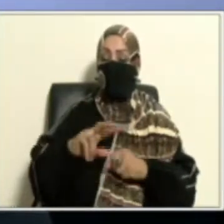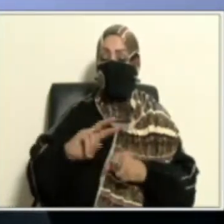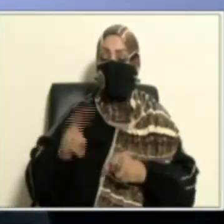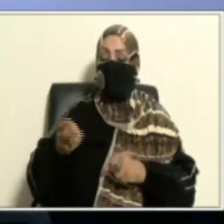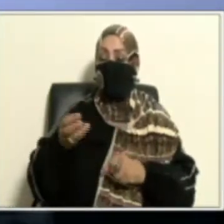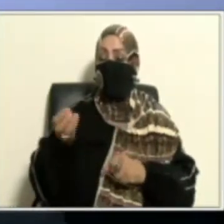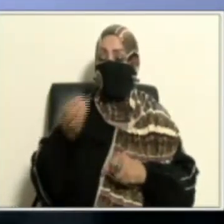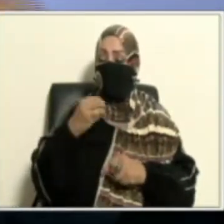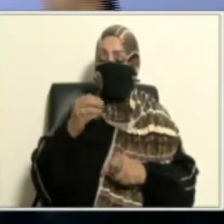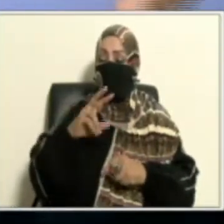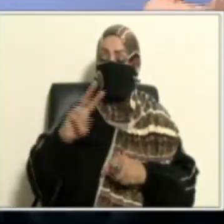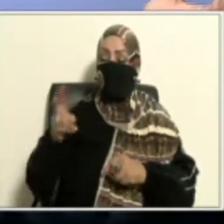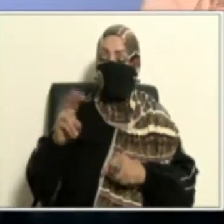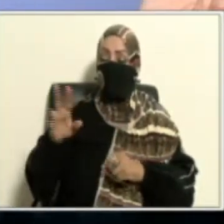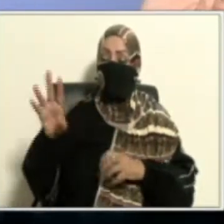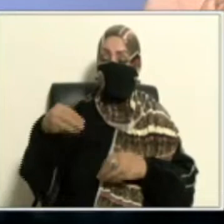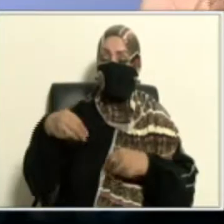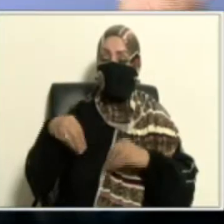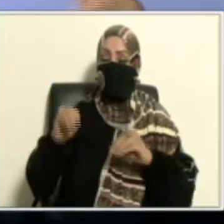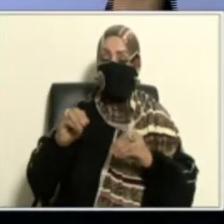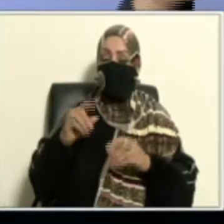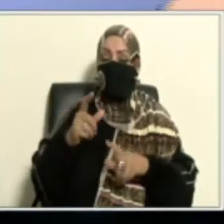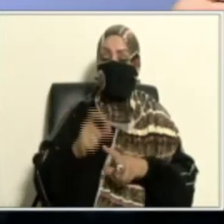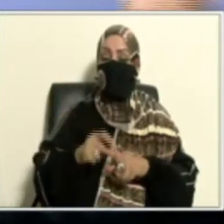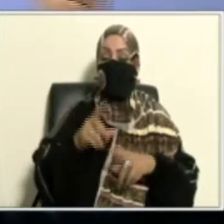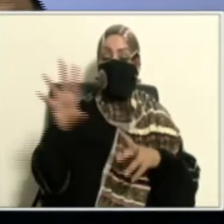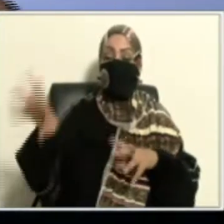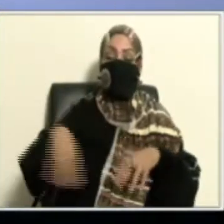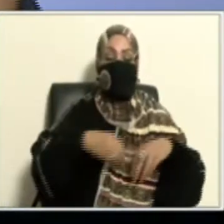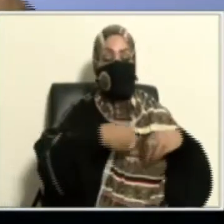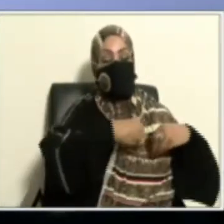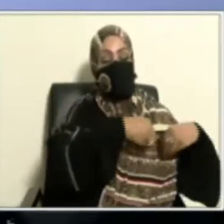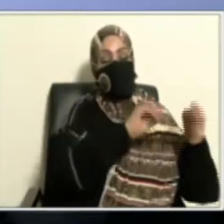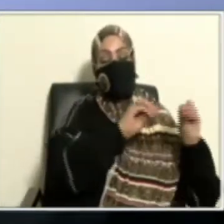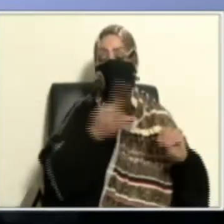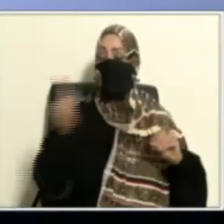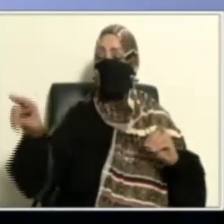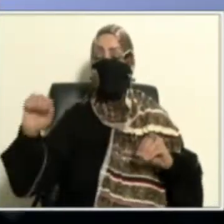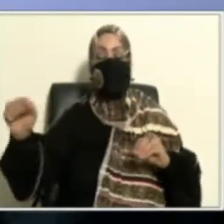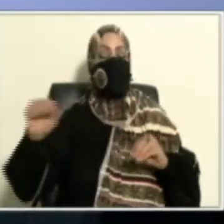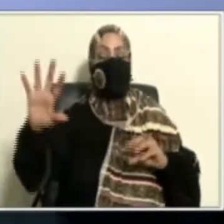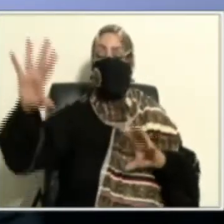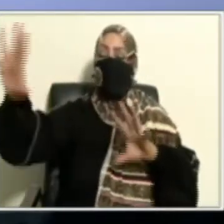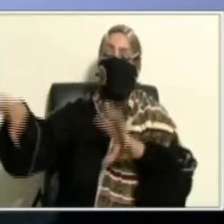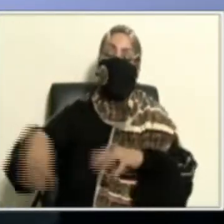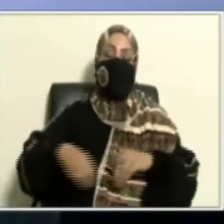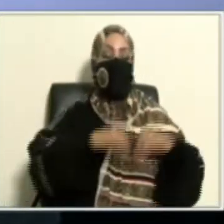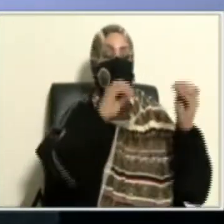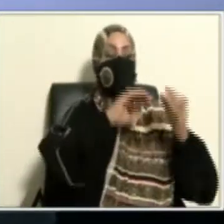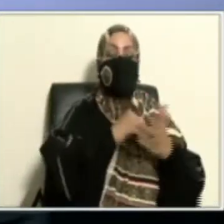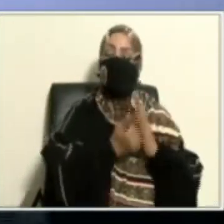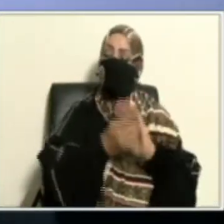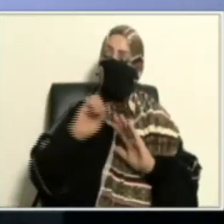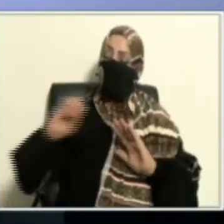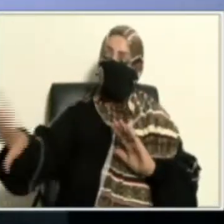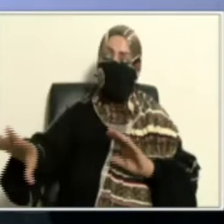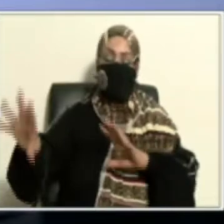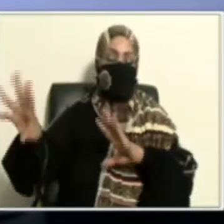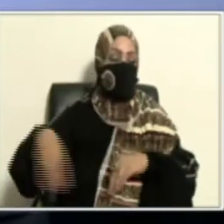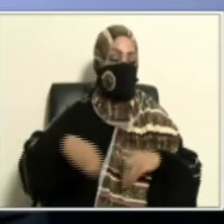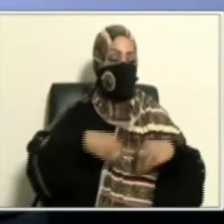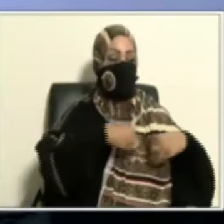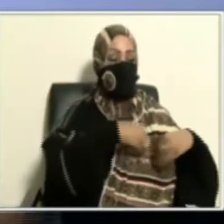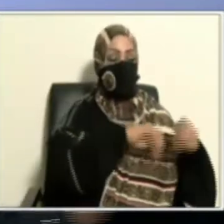الشخص. يعني ما تبيعهاش لمحل الثقة 2 ولا 3 الفروع اللي ليهم علاقة مالية بهذا الأمر، لا،